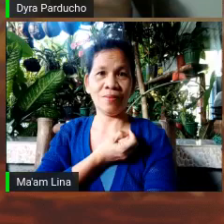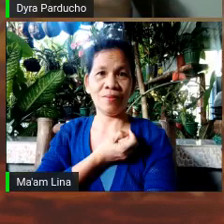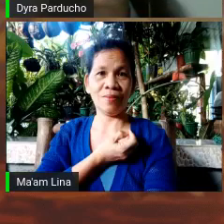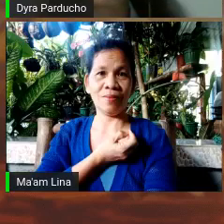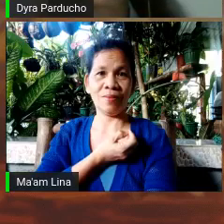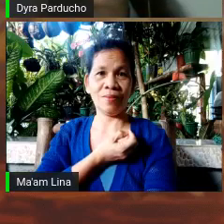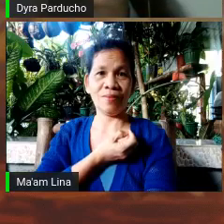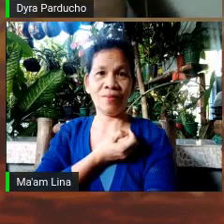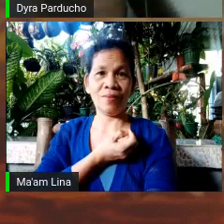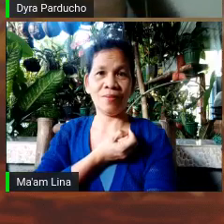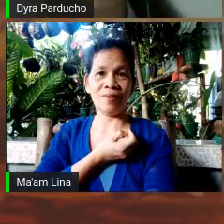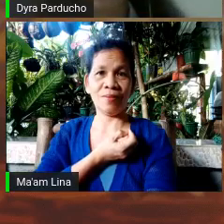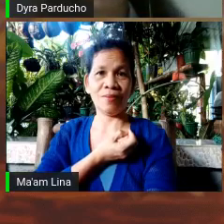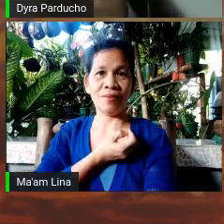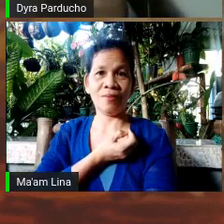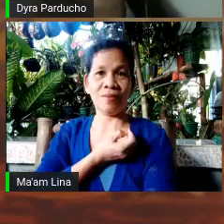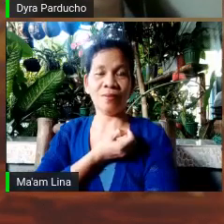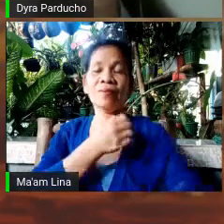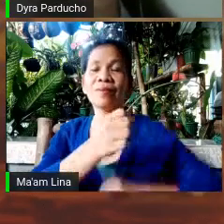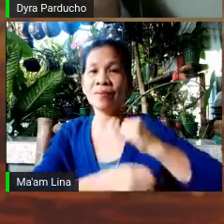sacrificial lamb po, no?